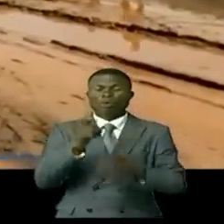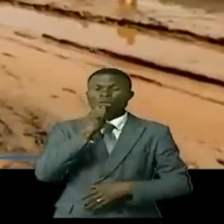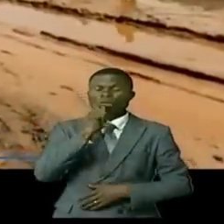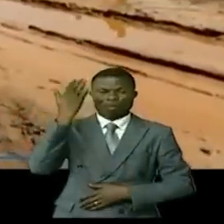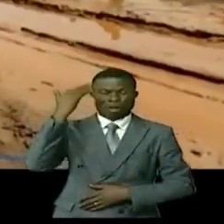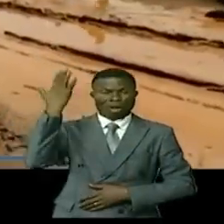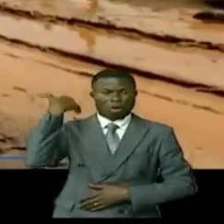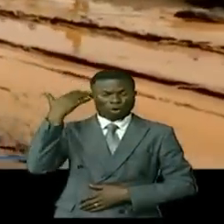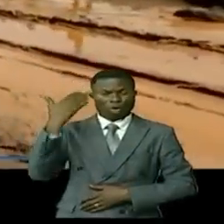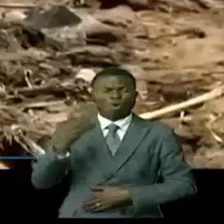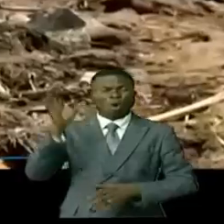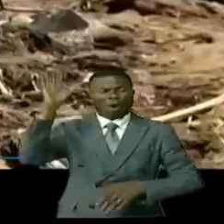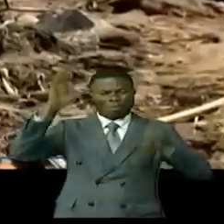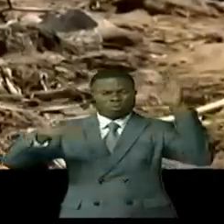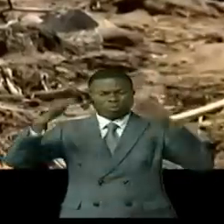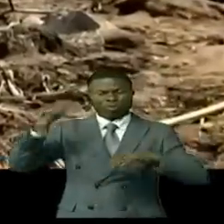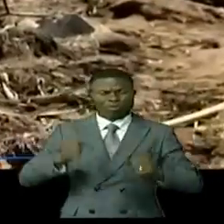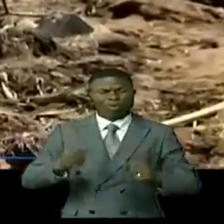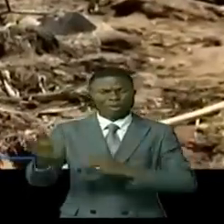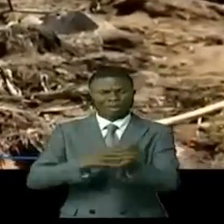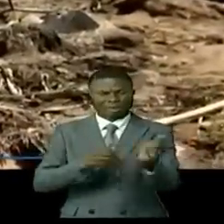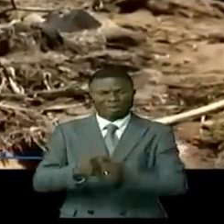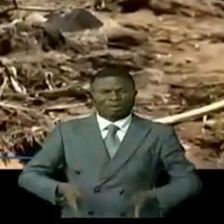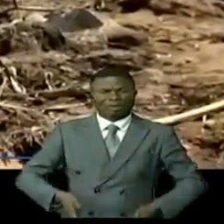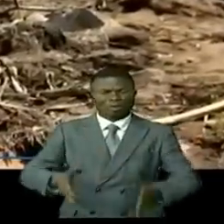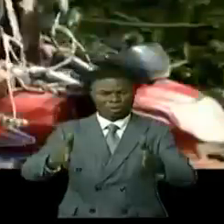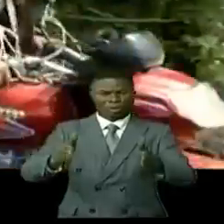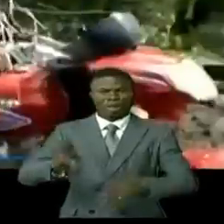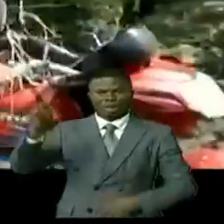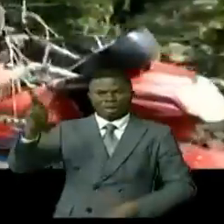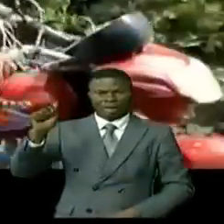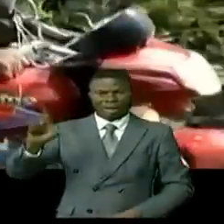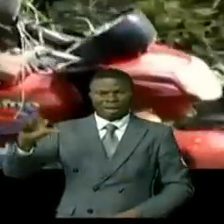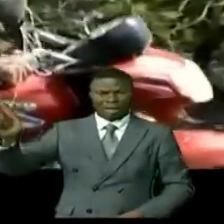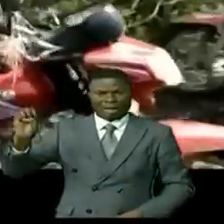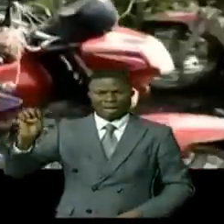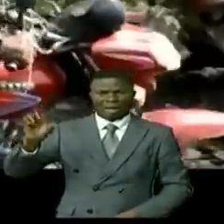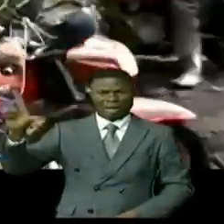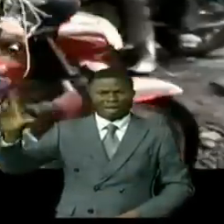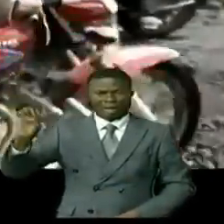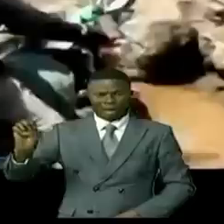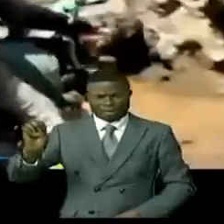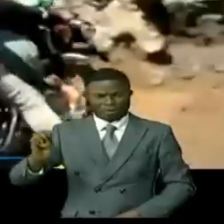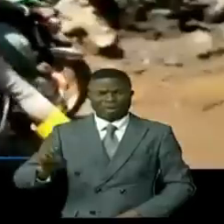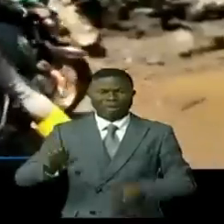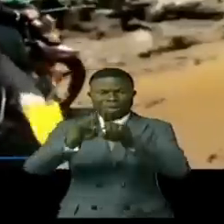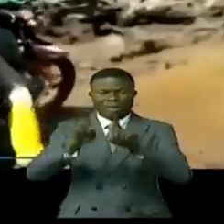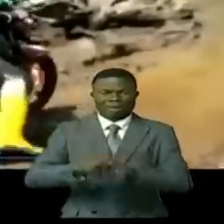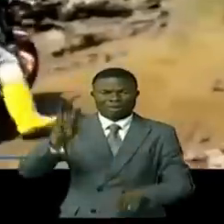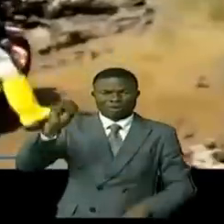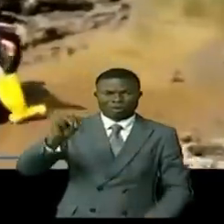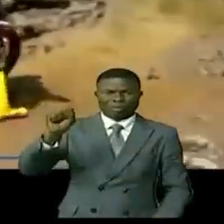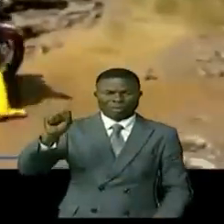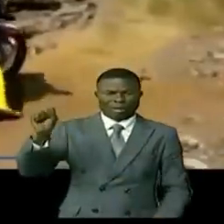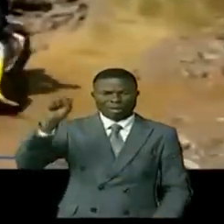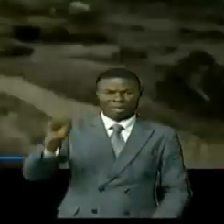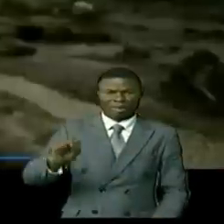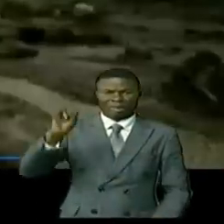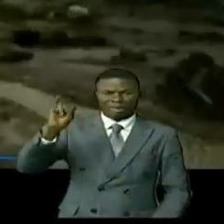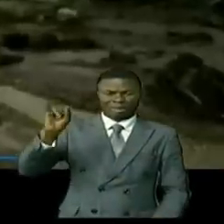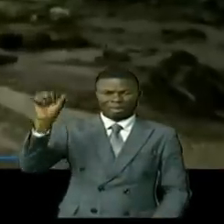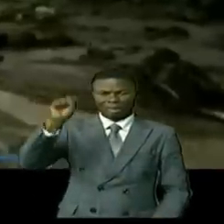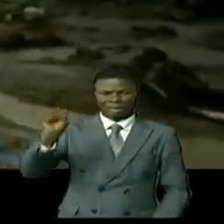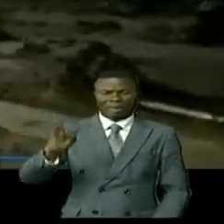s'est abattue sur la majeure partie des territoires des Kalehe et Masisi. La chaussée est charriée par la boue et d'autres